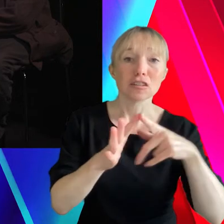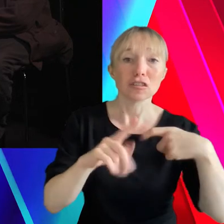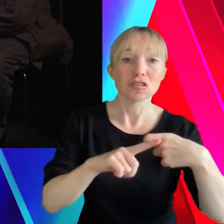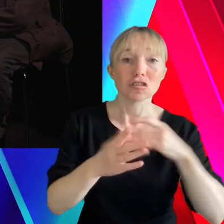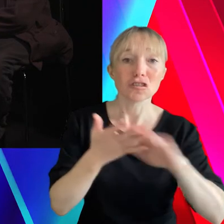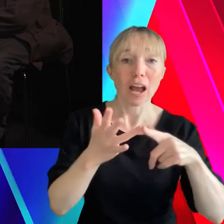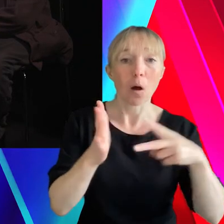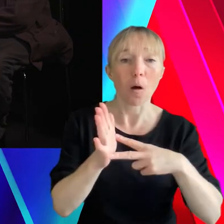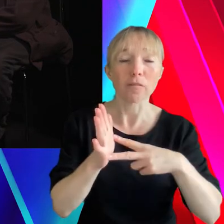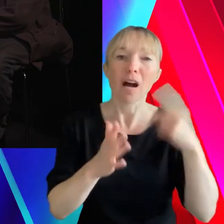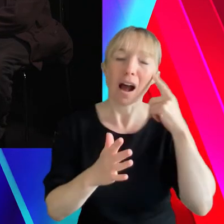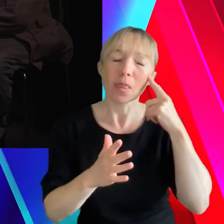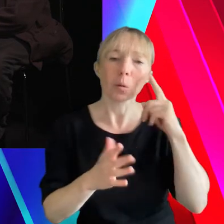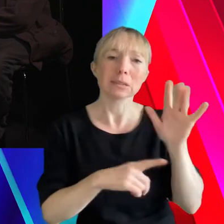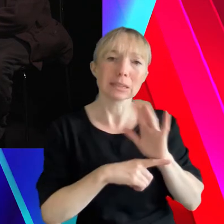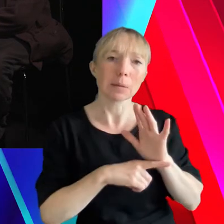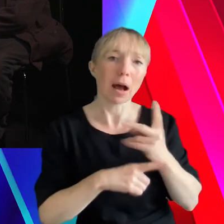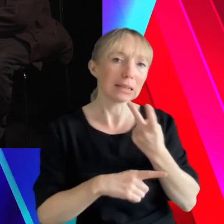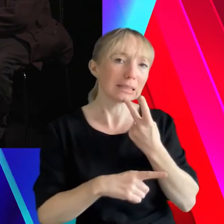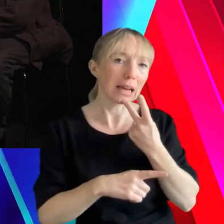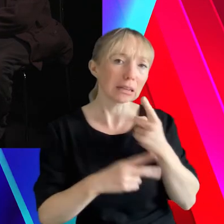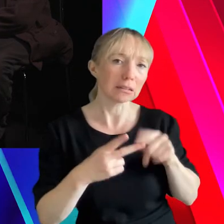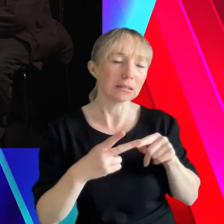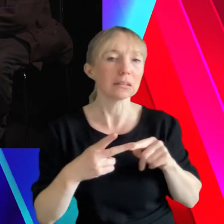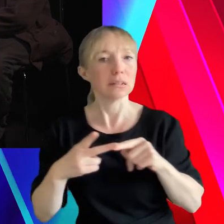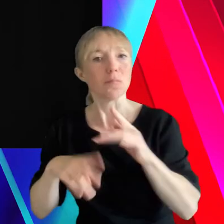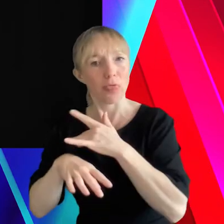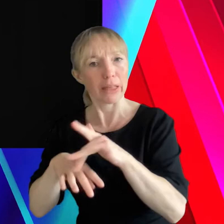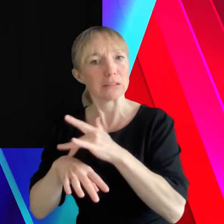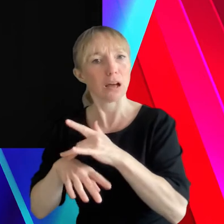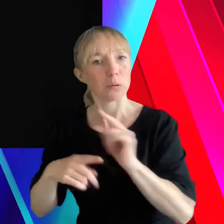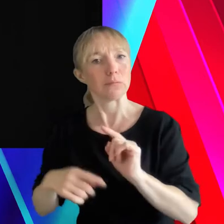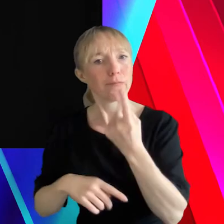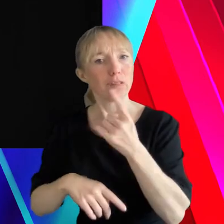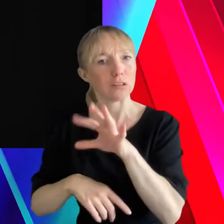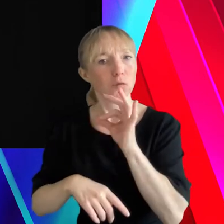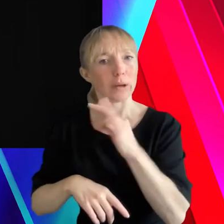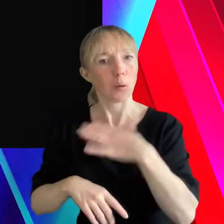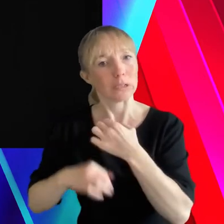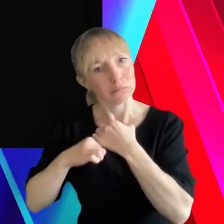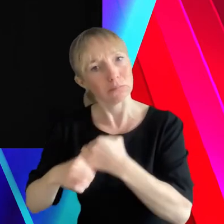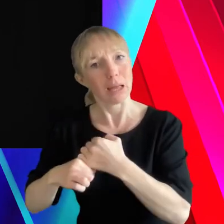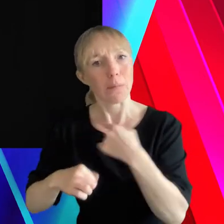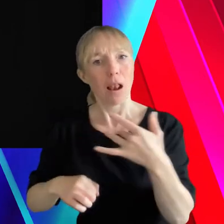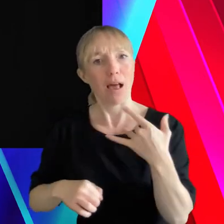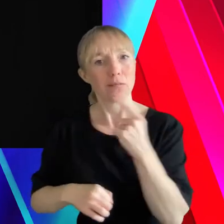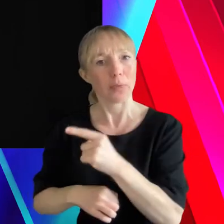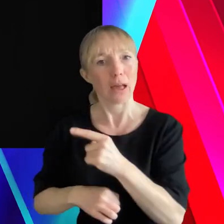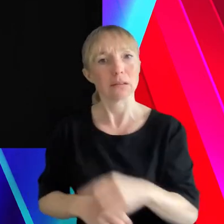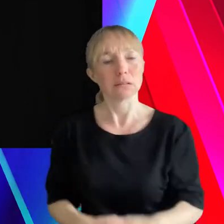favorite was theater, and that's what I wanted to dedicate the rest of my life to. هنوزم اینجوریه، یعنی نمایشنامه‌نویسای دنیا